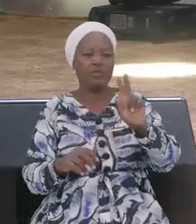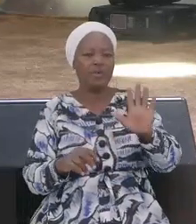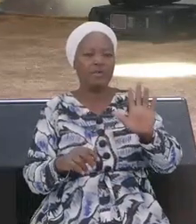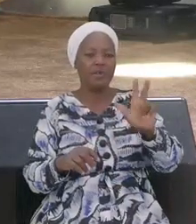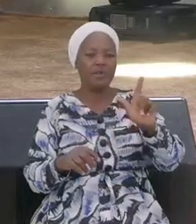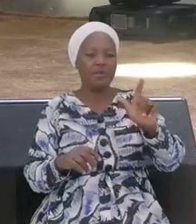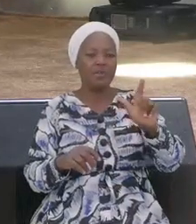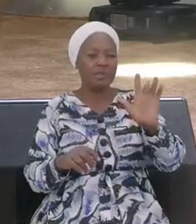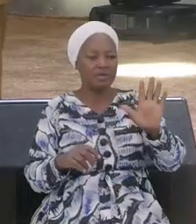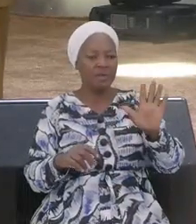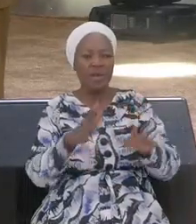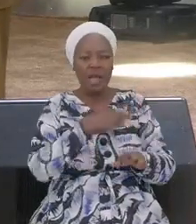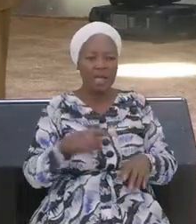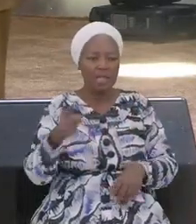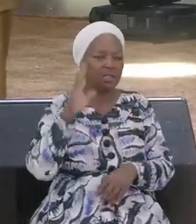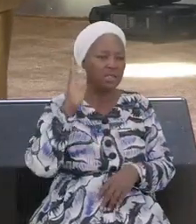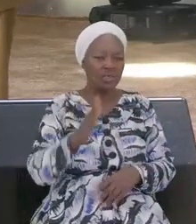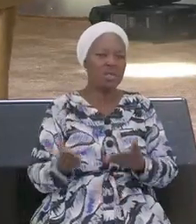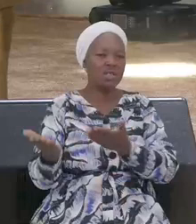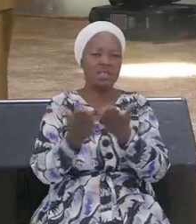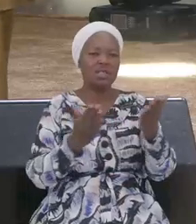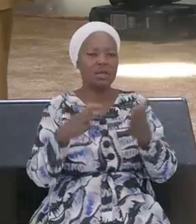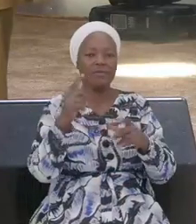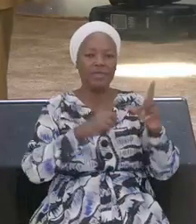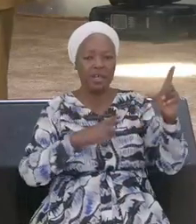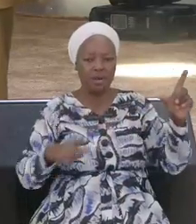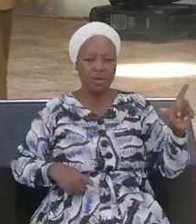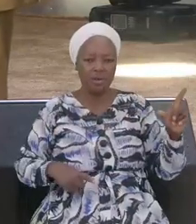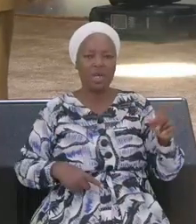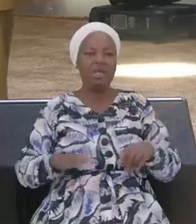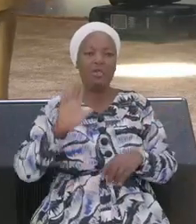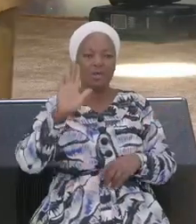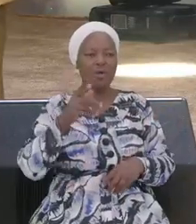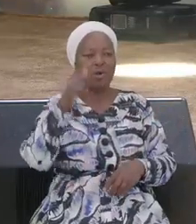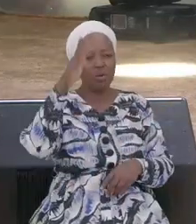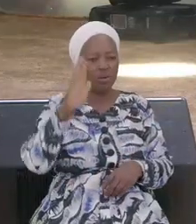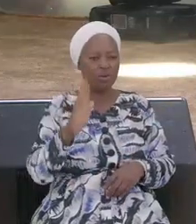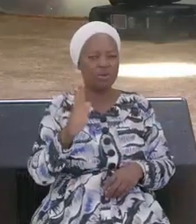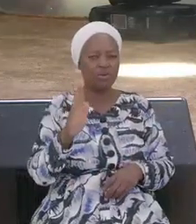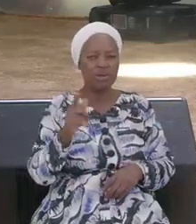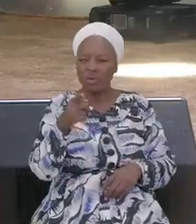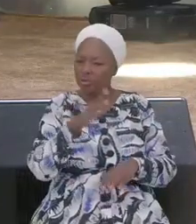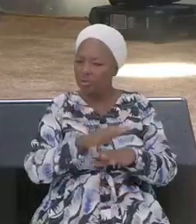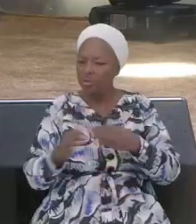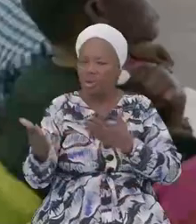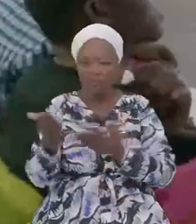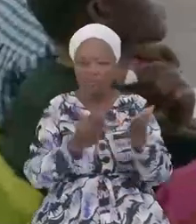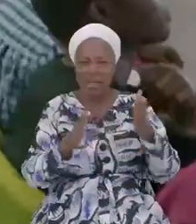25, vous servirez l'Éternel, votre Dieu. Vous ne servez pas